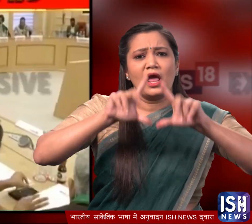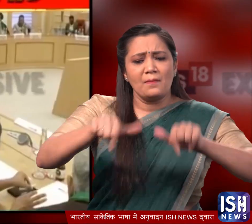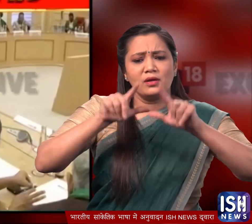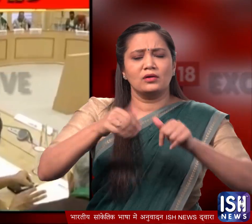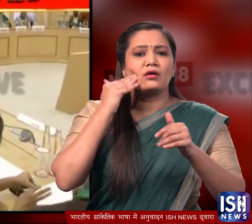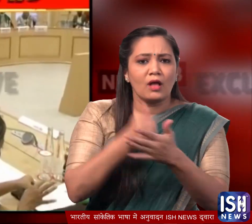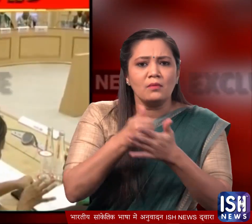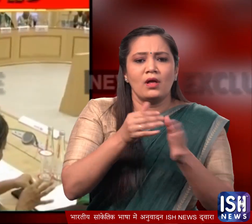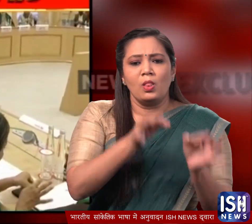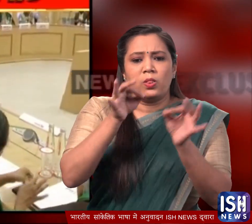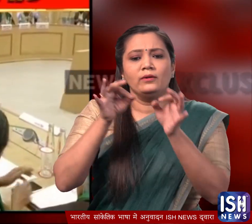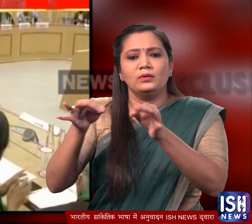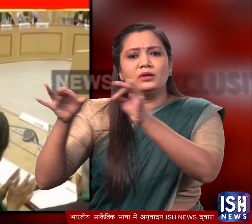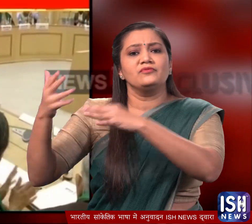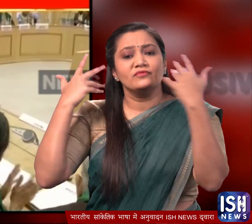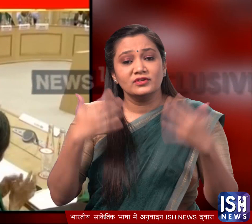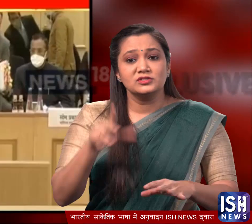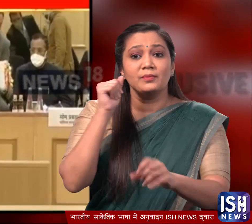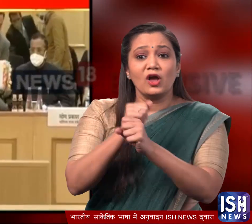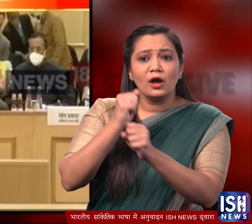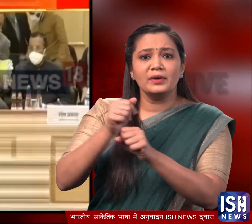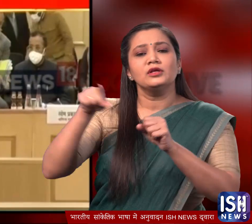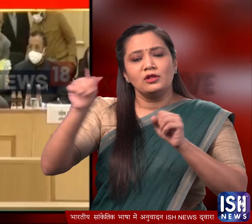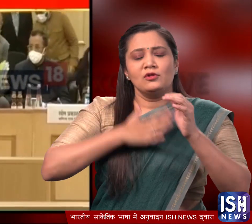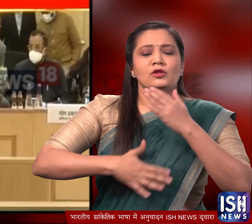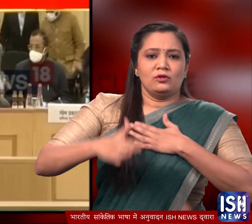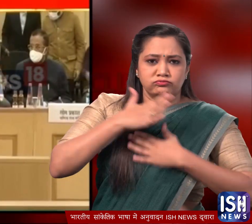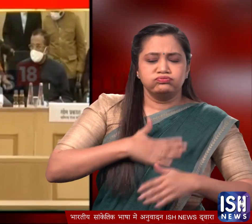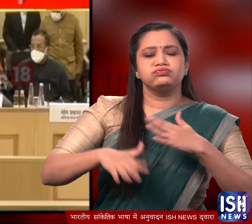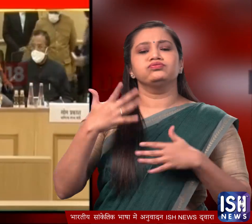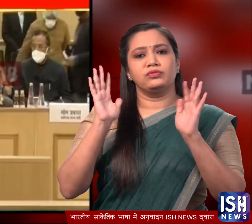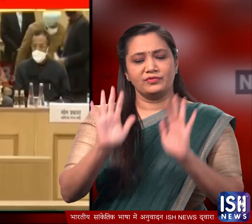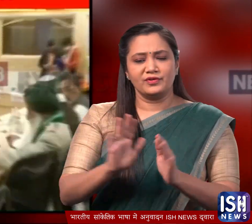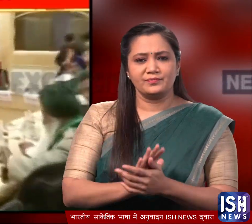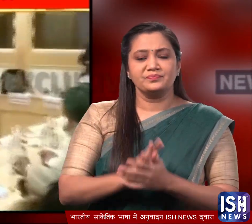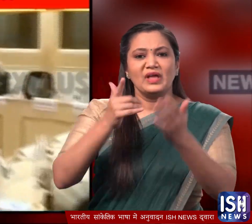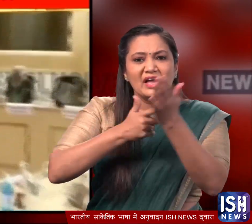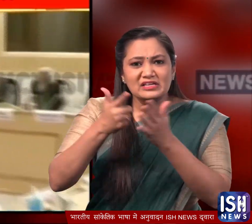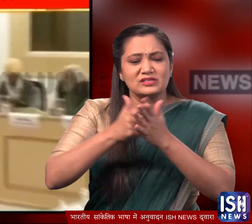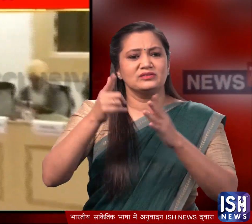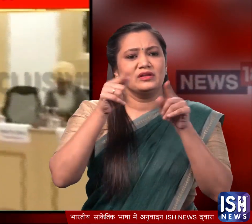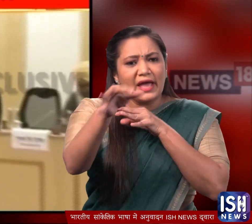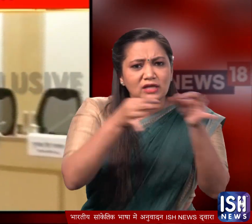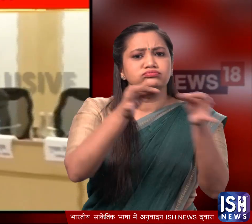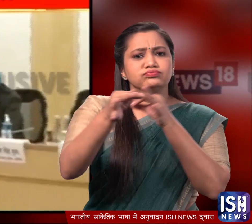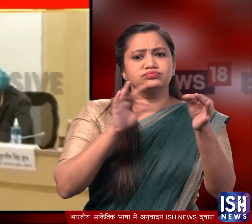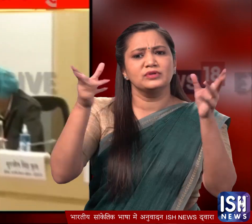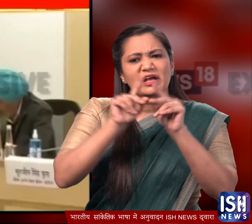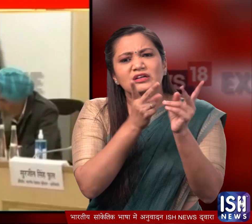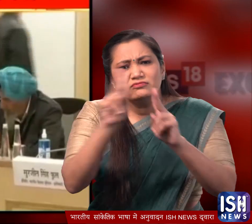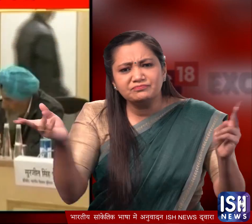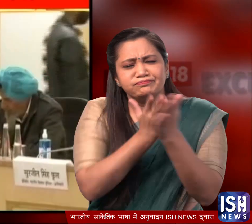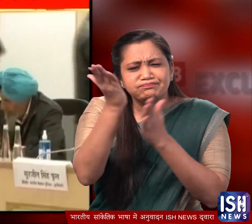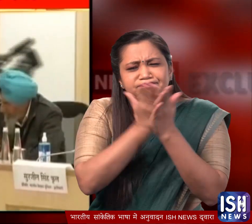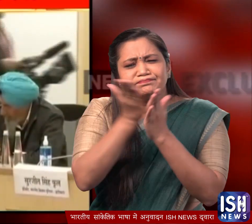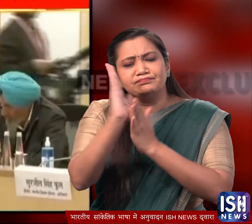बनाने के लिए बैठकों की तारीख पर तारीख मिली, लेकिन केंद्र सरकार ने सब्र से काम लिया। उसकी ओर से किसान संगठनों को समझाने